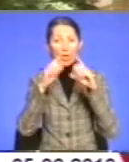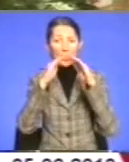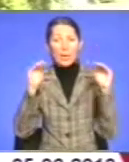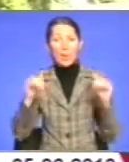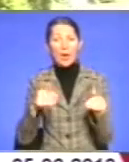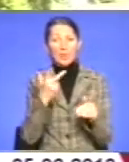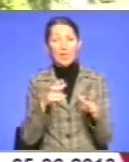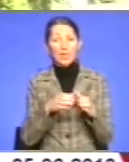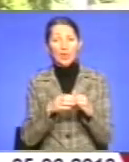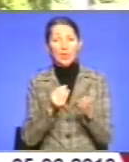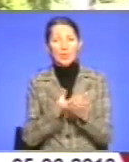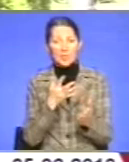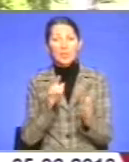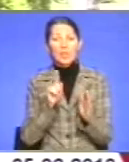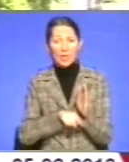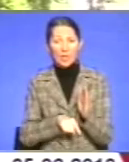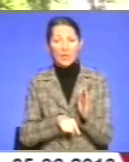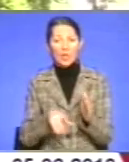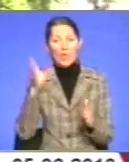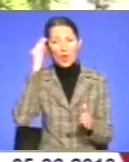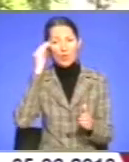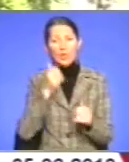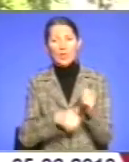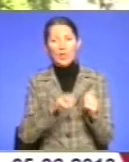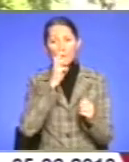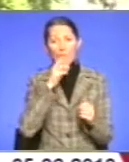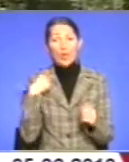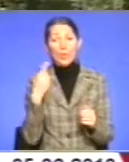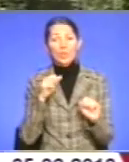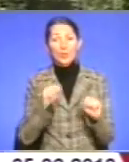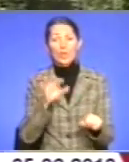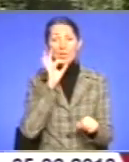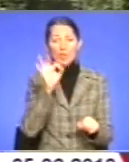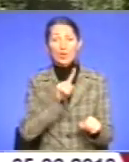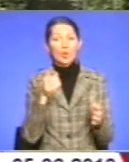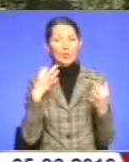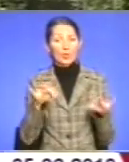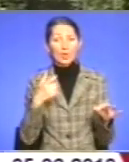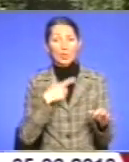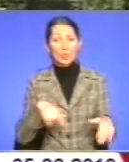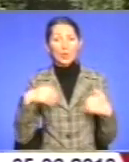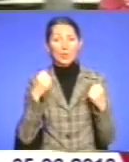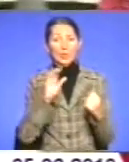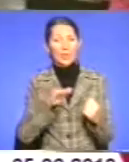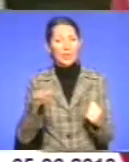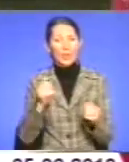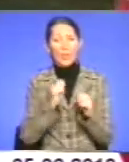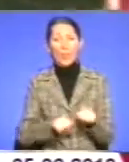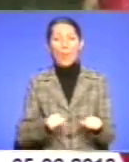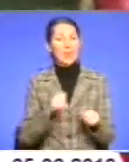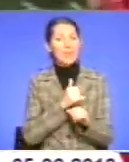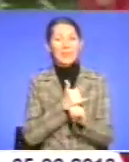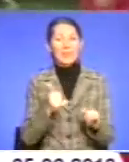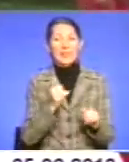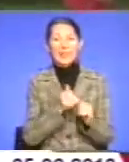менш, враховуючи середню заробітну плату в області, можна сказати, що дозволити собі оздоровлення дитини в таборі може не кожна сім'я.